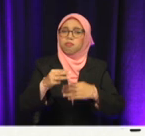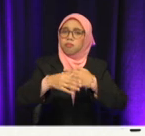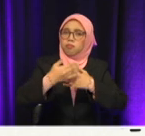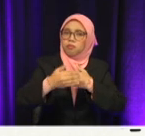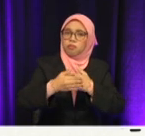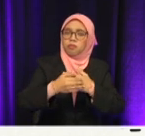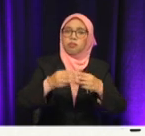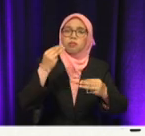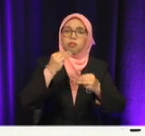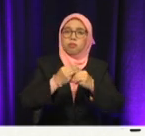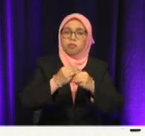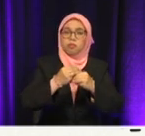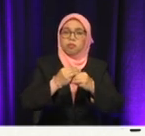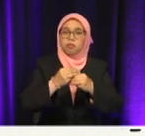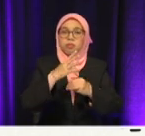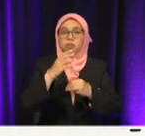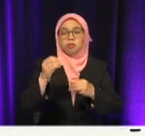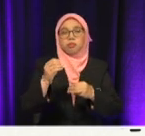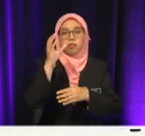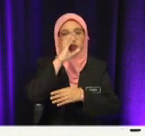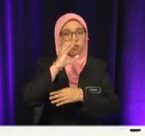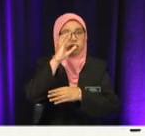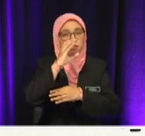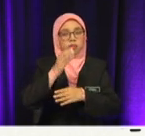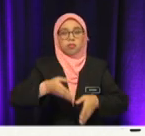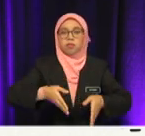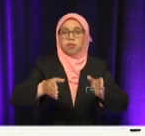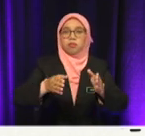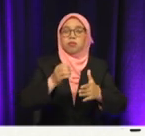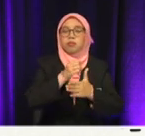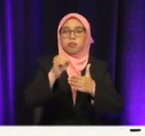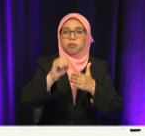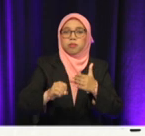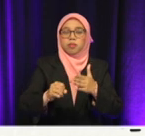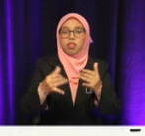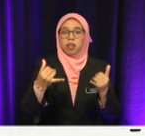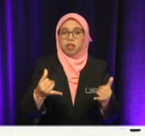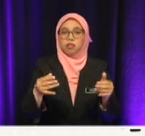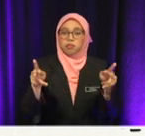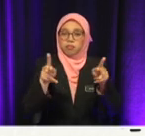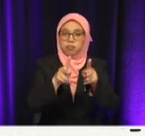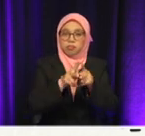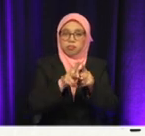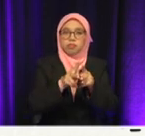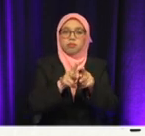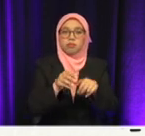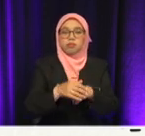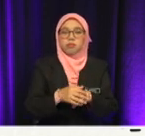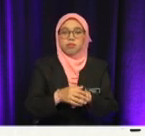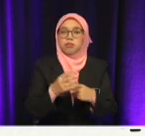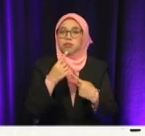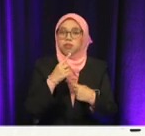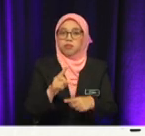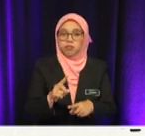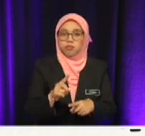jalan penyelesaian. Okey, dan berdasarkan jadual itu, padankan penyertaan tersebut dengan komponen utama rancangan